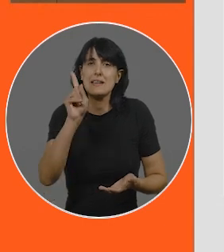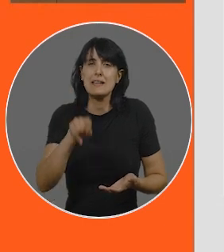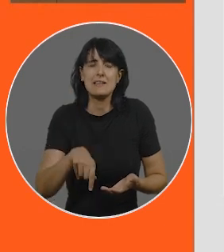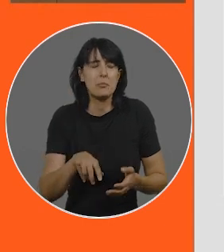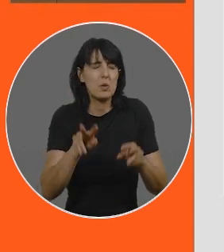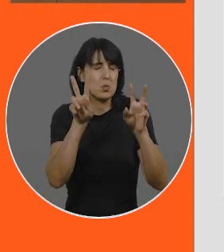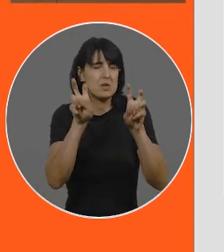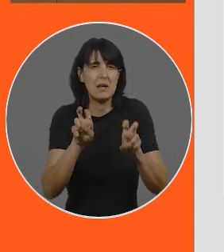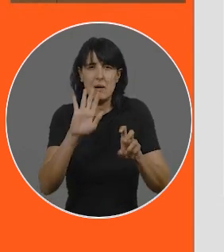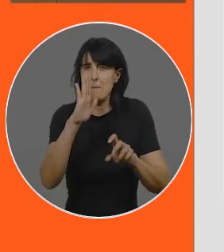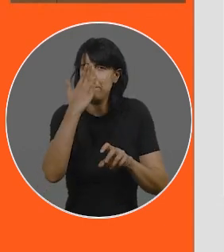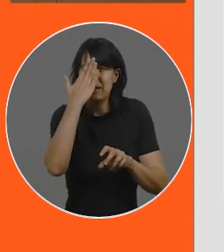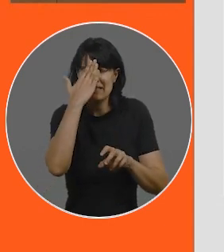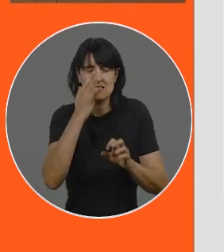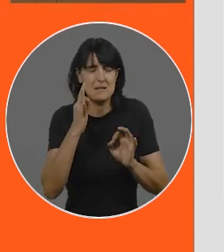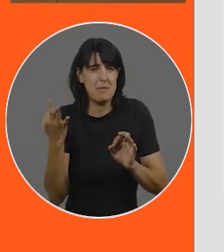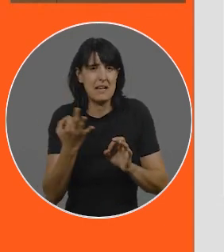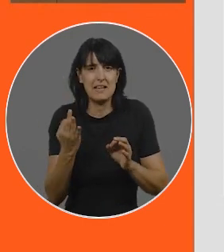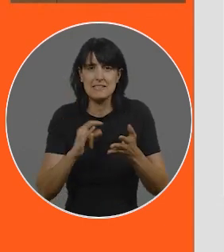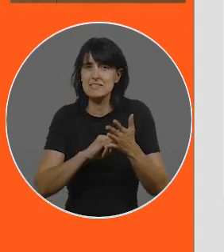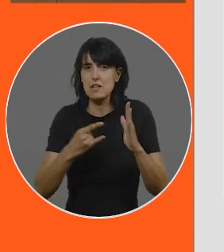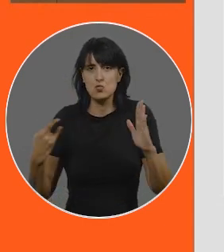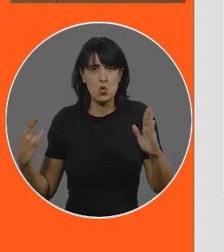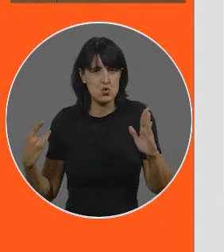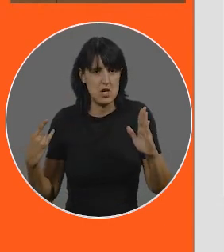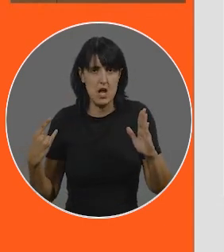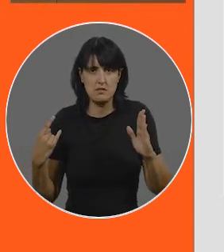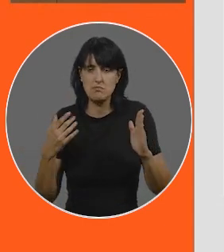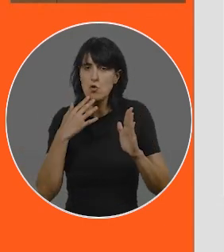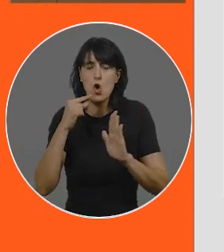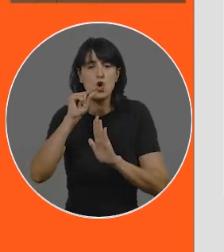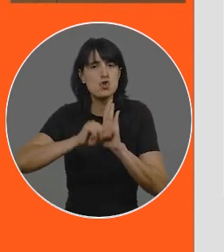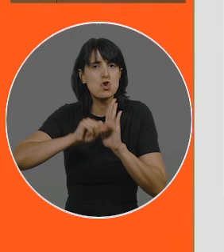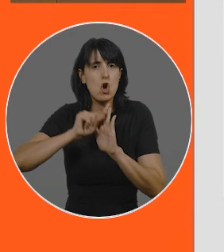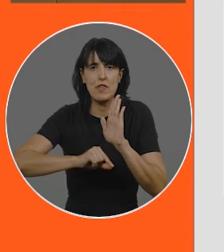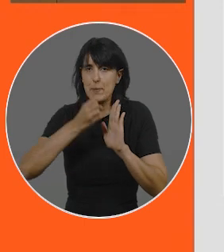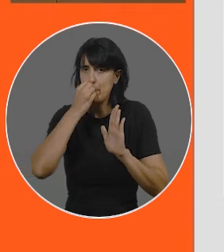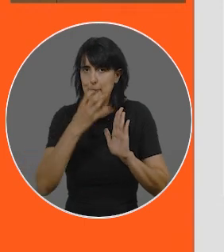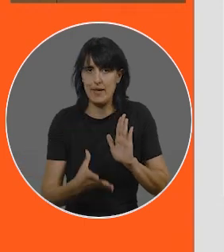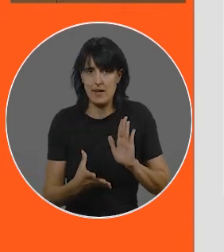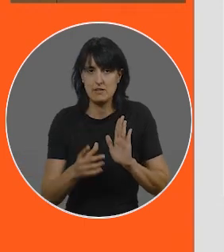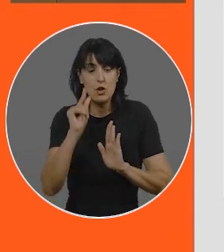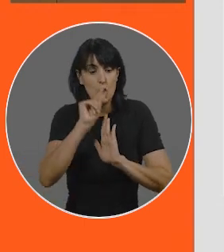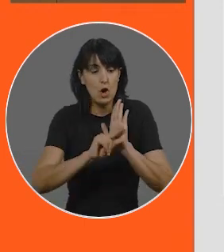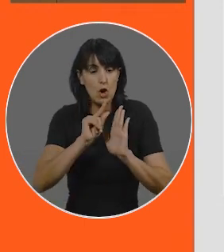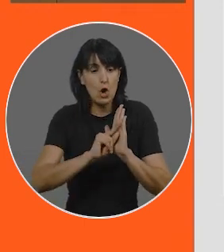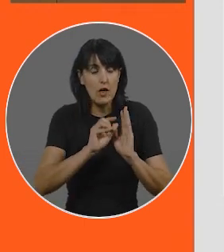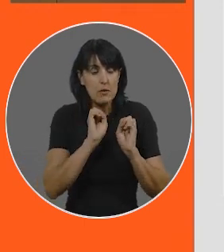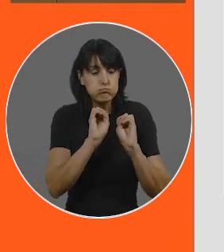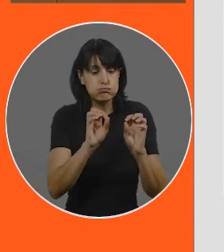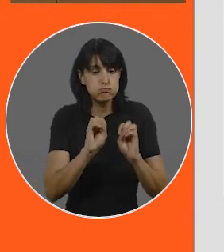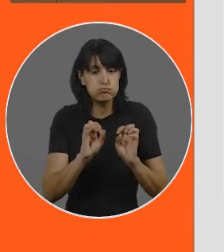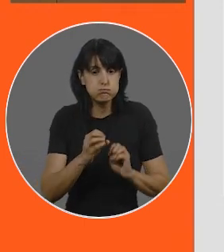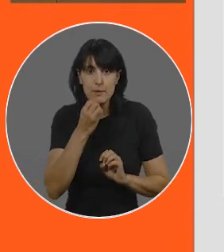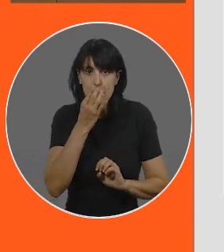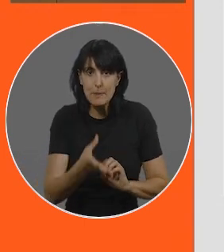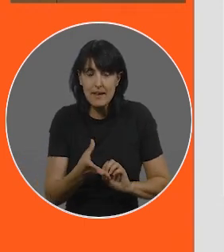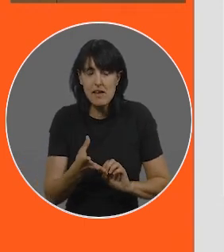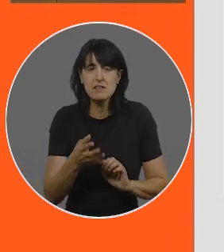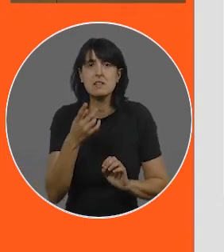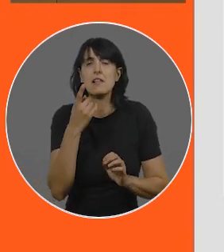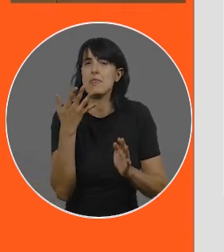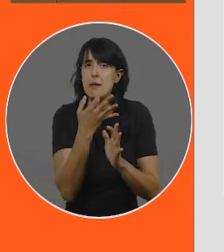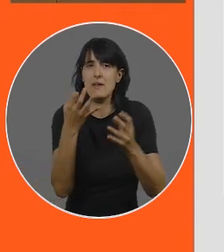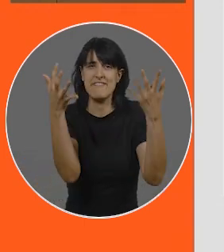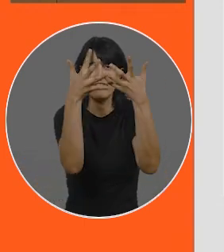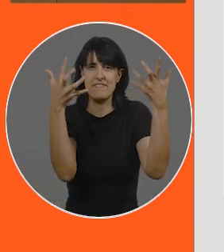tema principalment tecnològic. O sigui, has de saber codificar-los bé. I un cop els codifiques bé, s'ha d'entendre el que